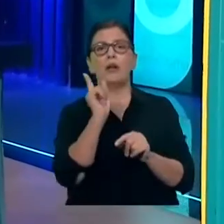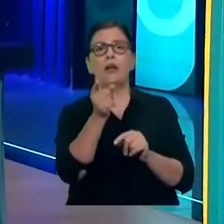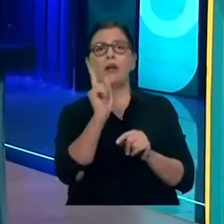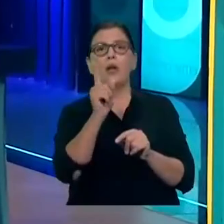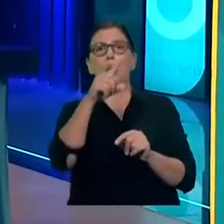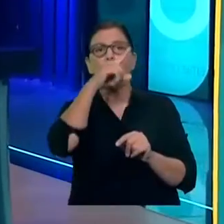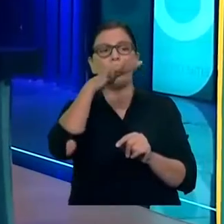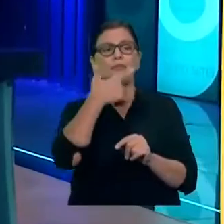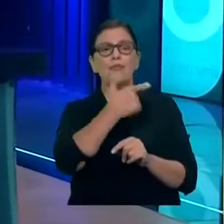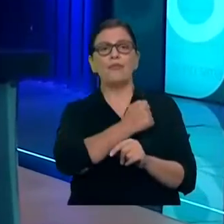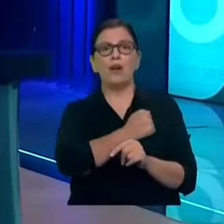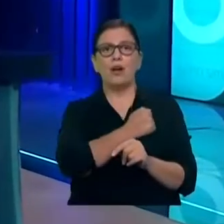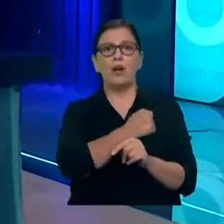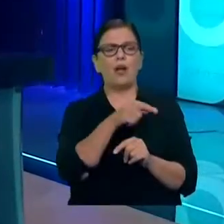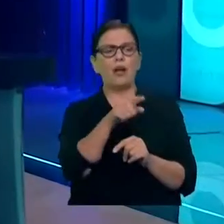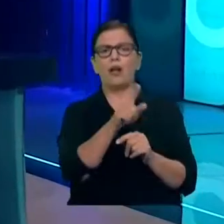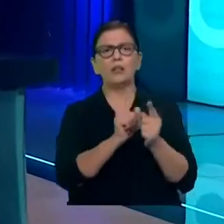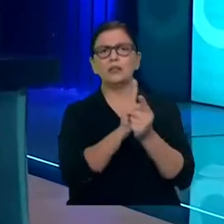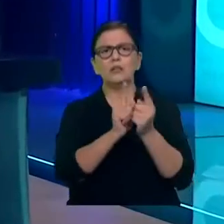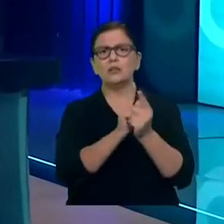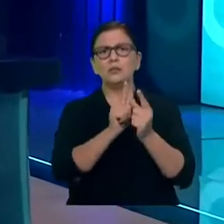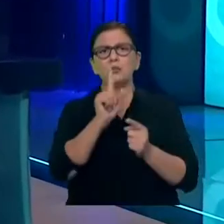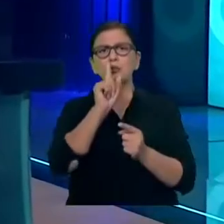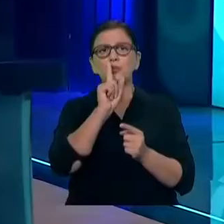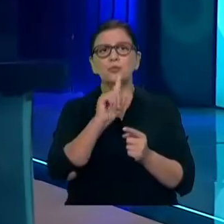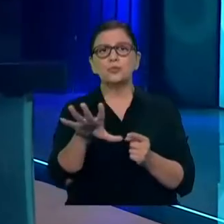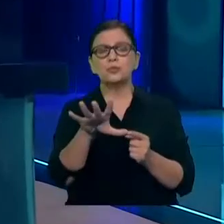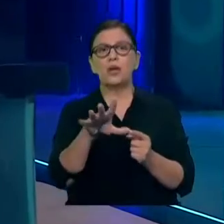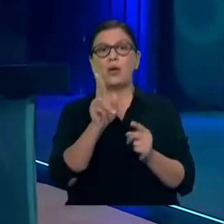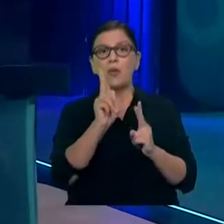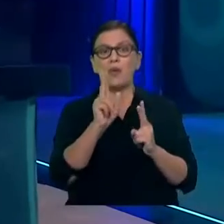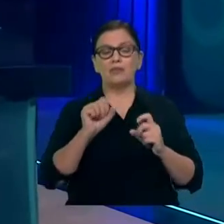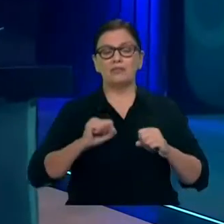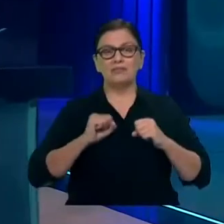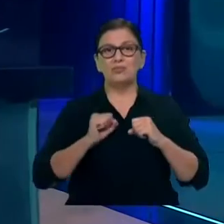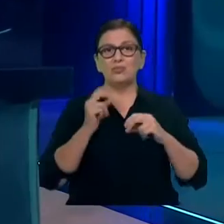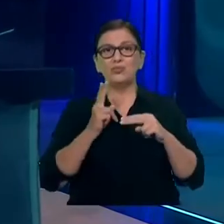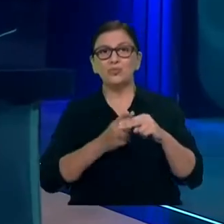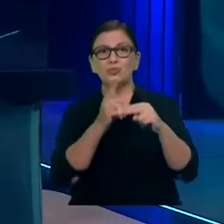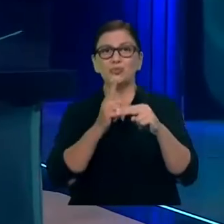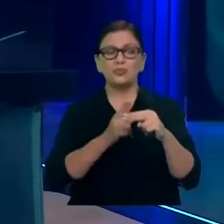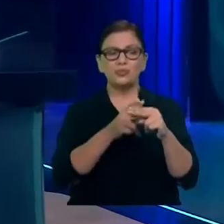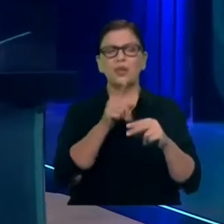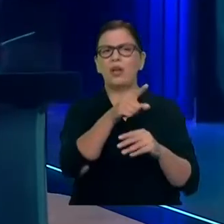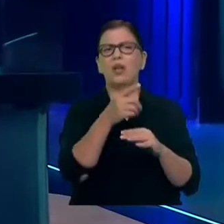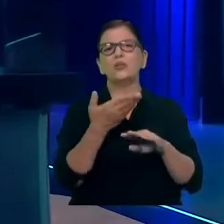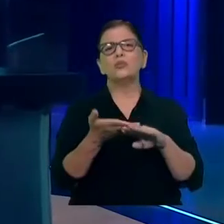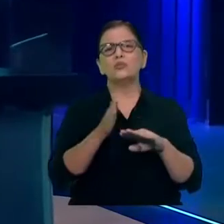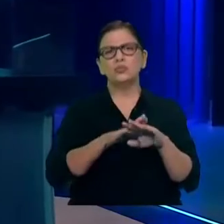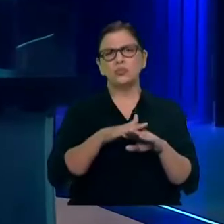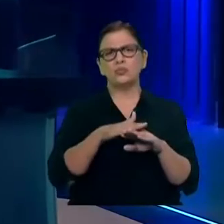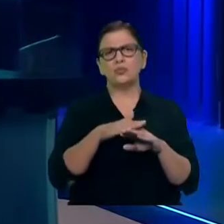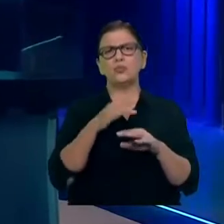yaratdığı reallıqlar heç bir halda dəyişməyəcək və buna cəhd edənlər daha acınacaqlı məğlubiyyətə düçar